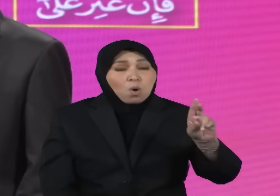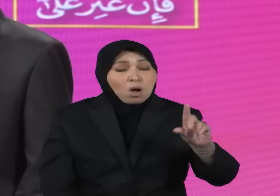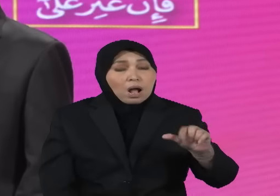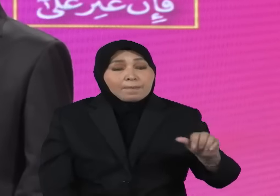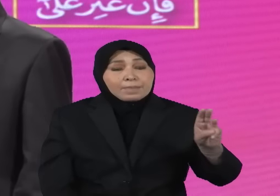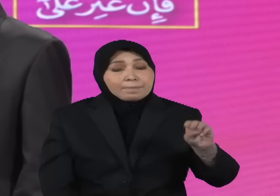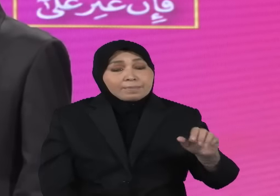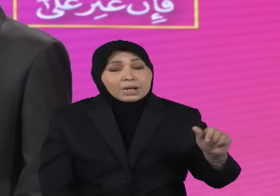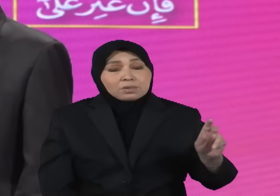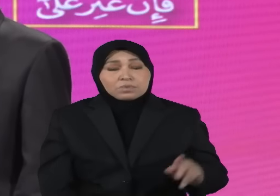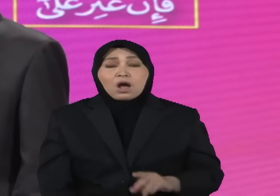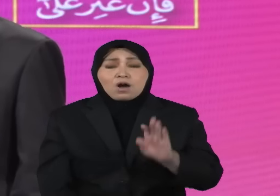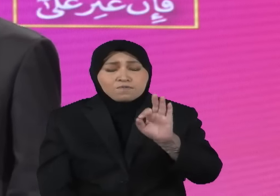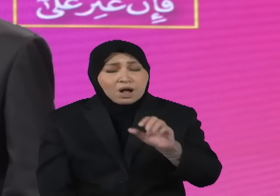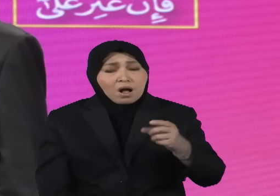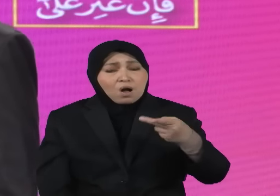maqamani.